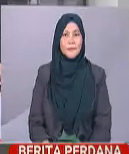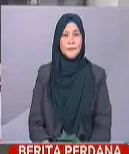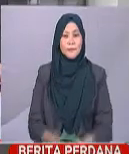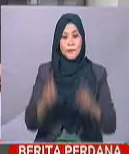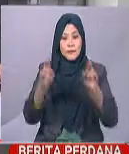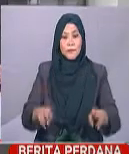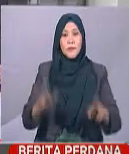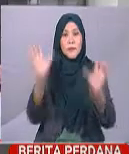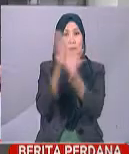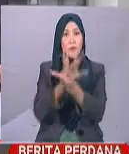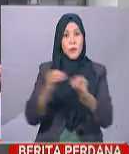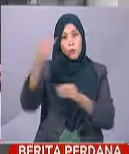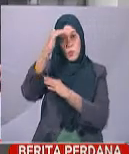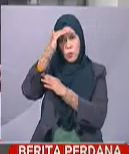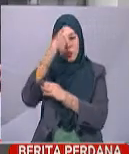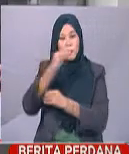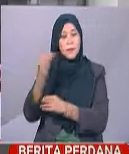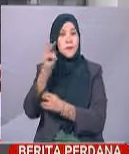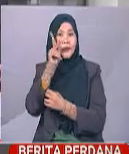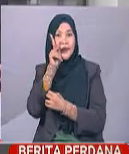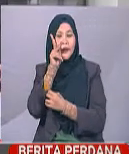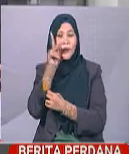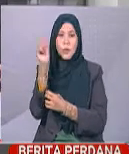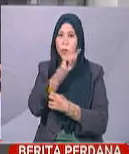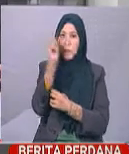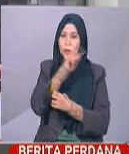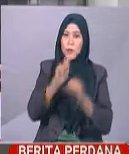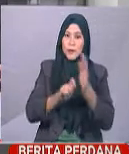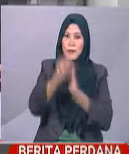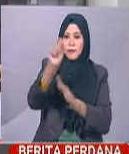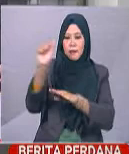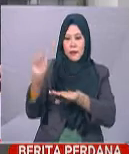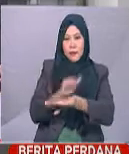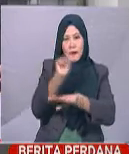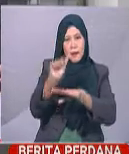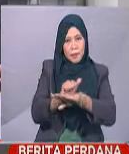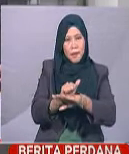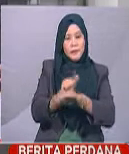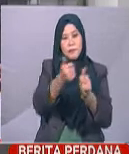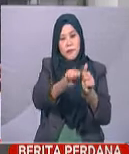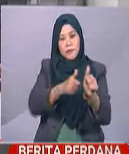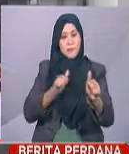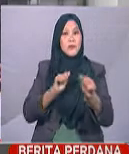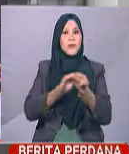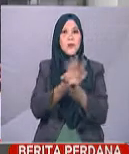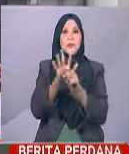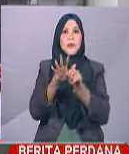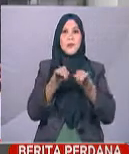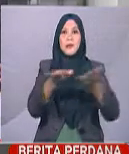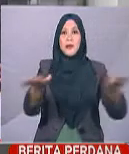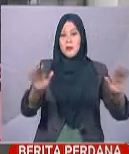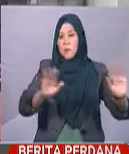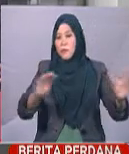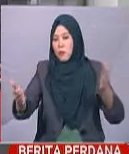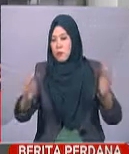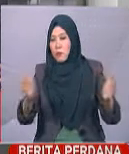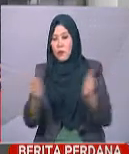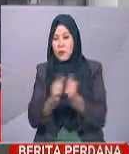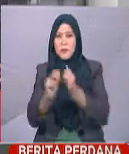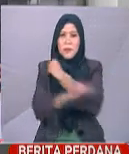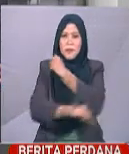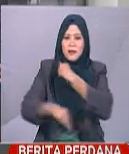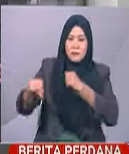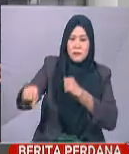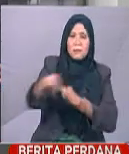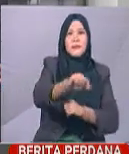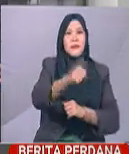Hai proyek Jawa Johor dan kejahatan dapat yg paling tinggi mengamalkan amalan pencegahan kau b19 berbanding penduduk negeri-negeri